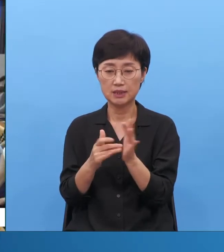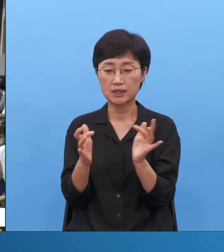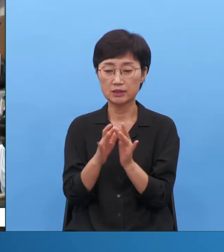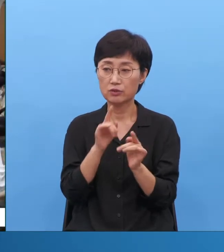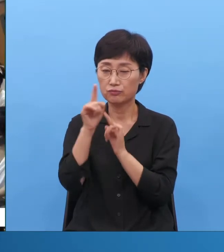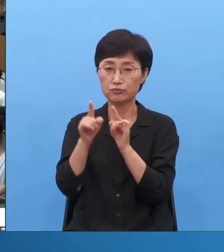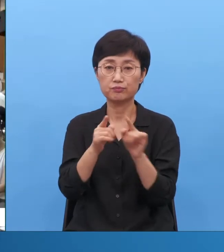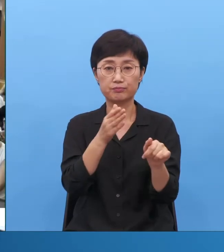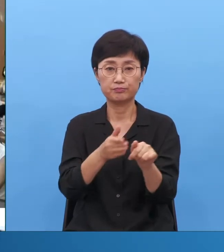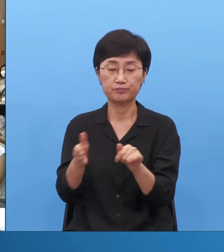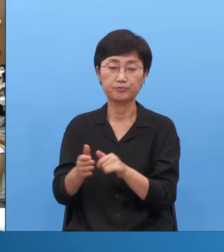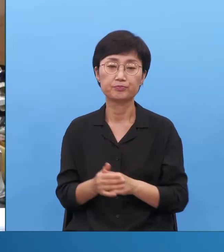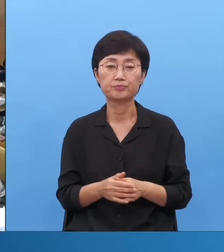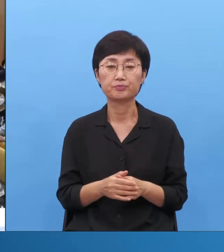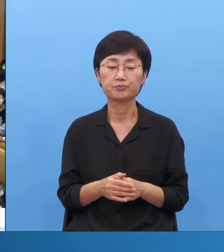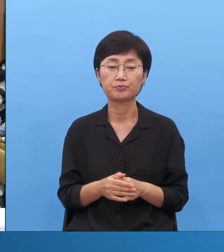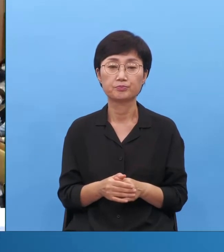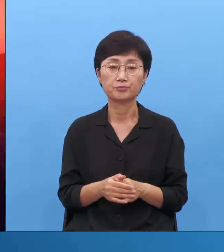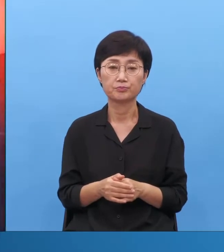위아.kr에서 등록받습니다.